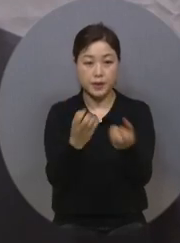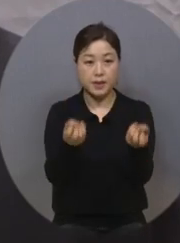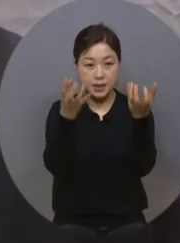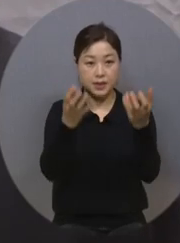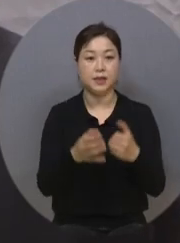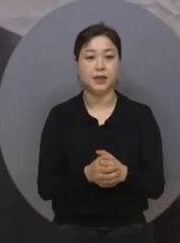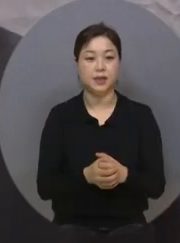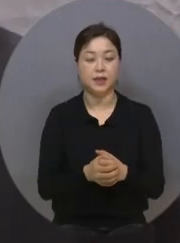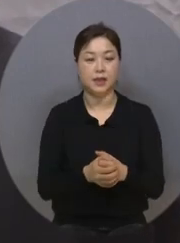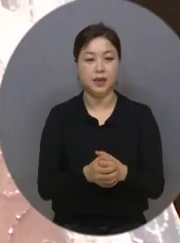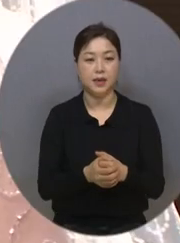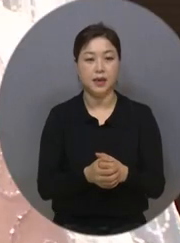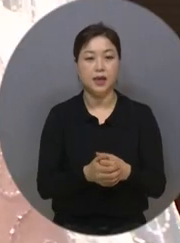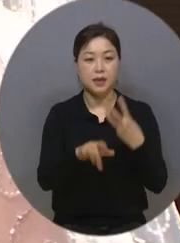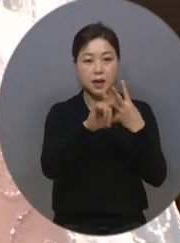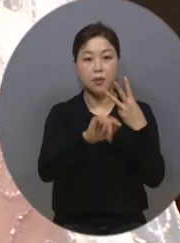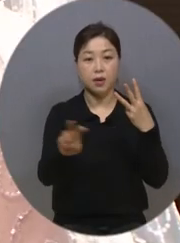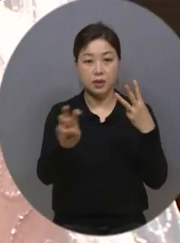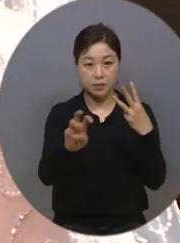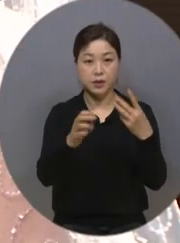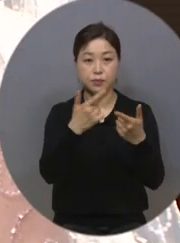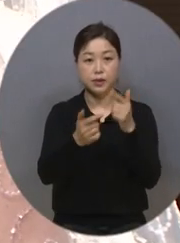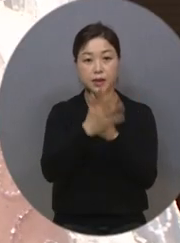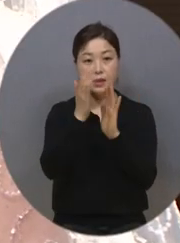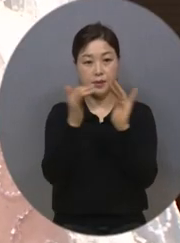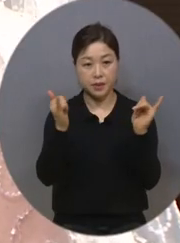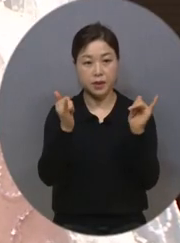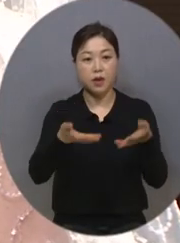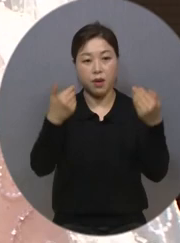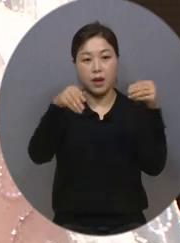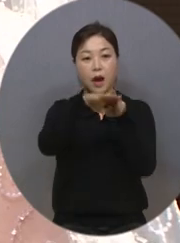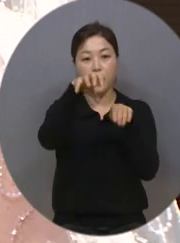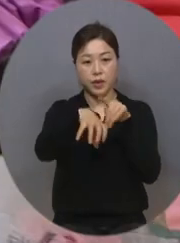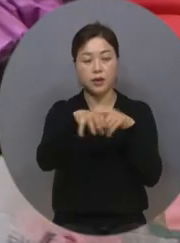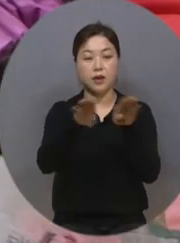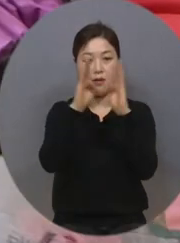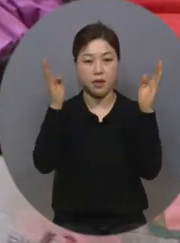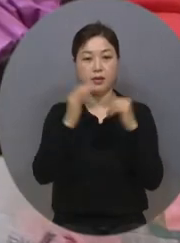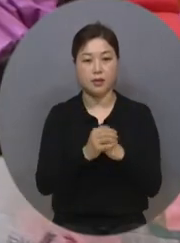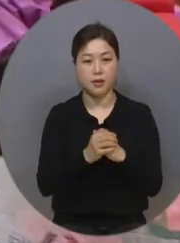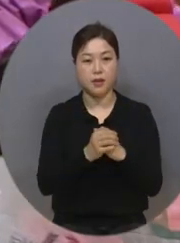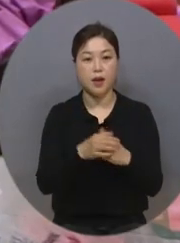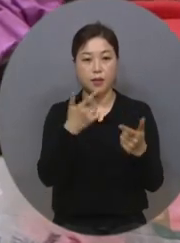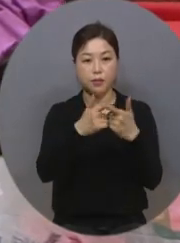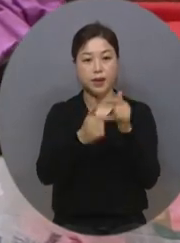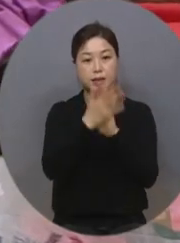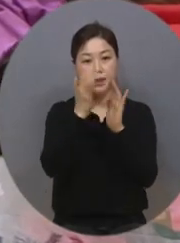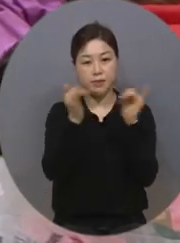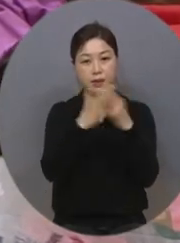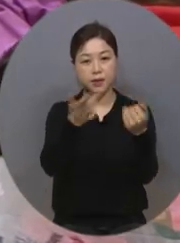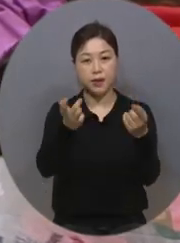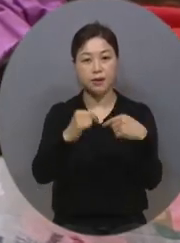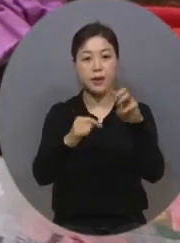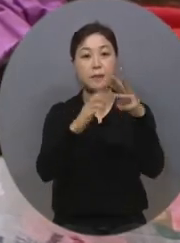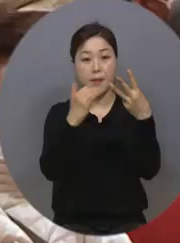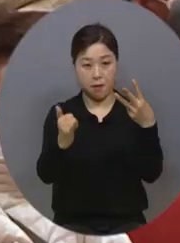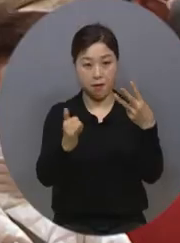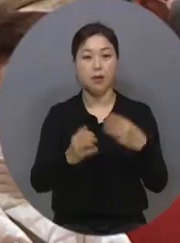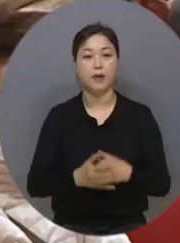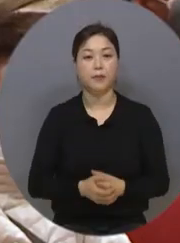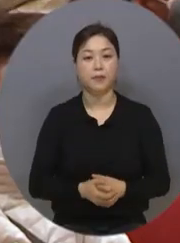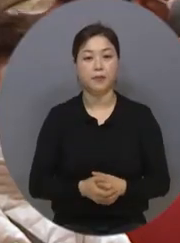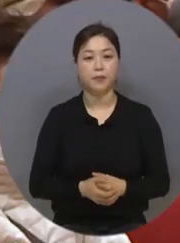30일 부산 시민회관 소극장에서 열렸습니다. 이날 부산 시민 약 300여 명이 하객으로 참석한